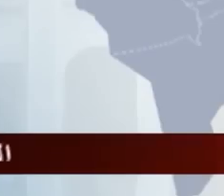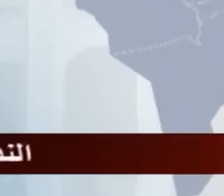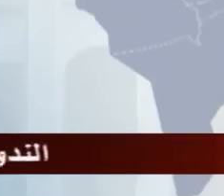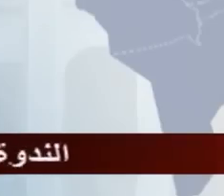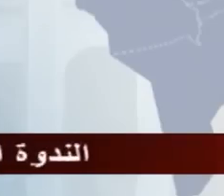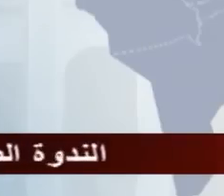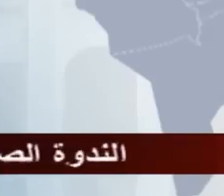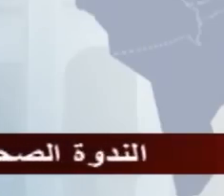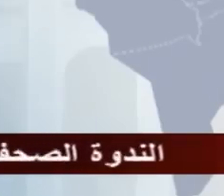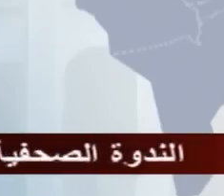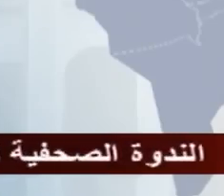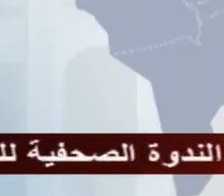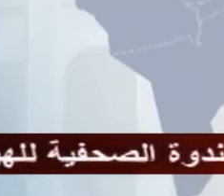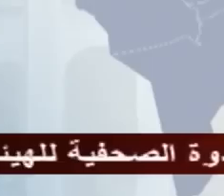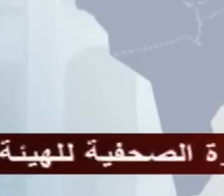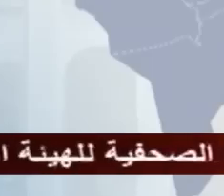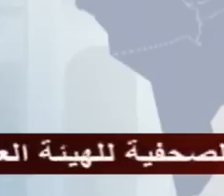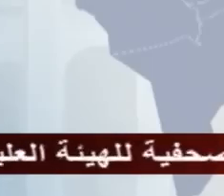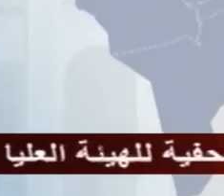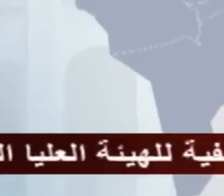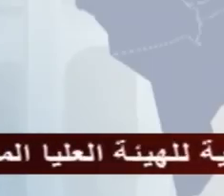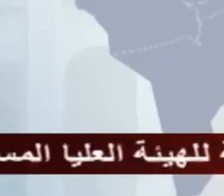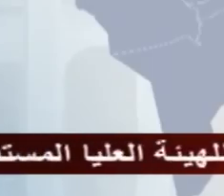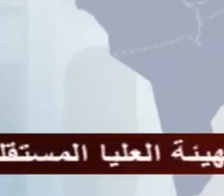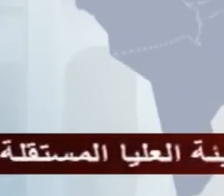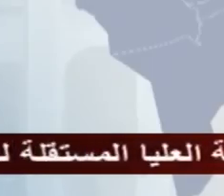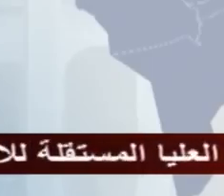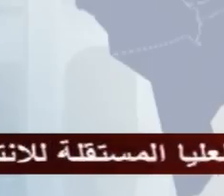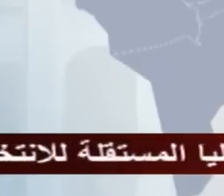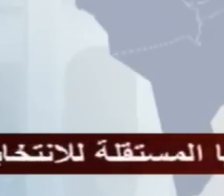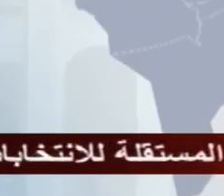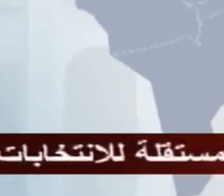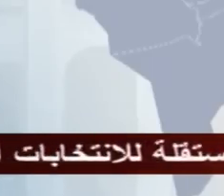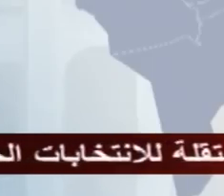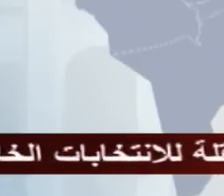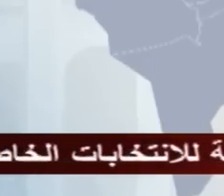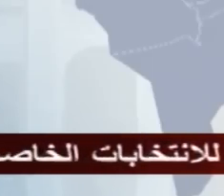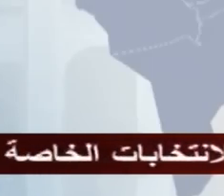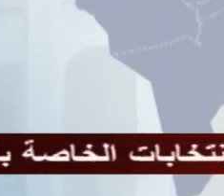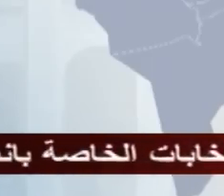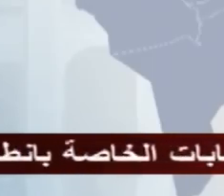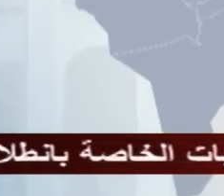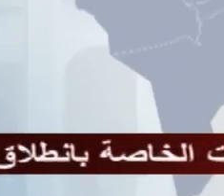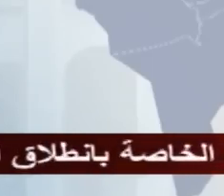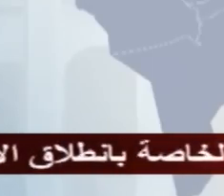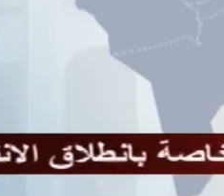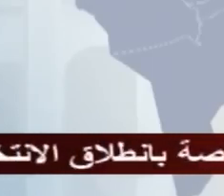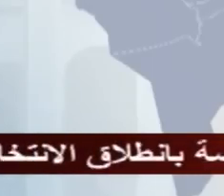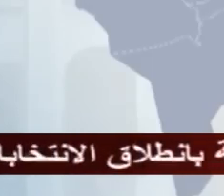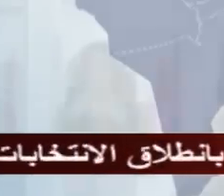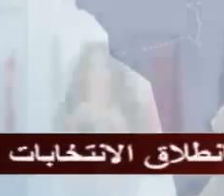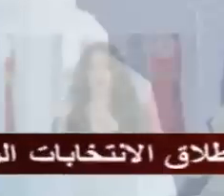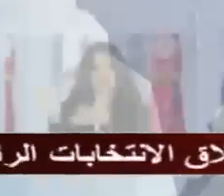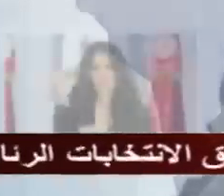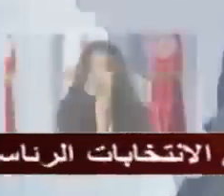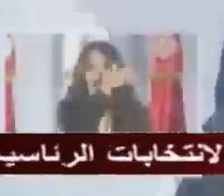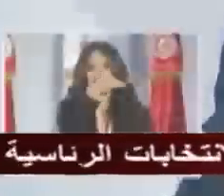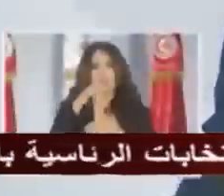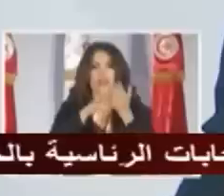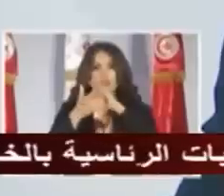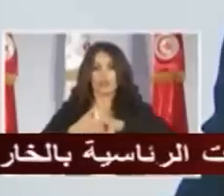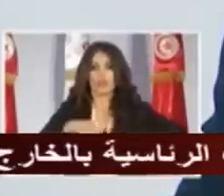ومائه وثلاثه وثلاثين الناخب والامريكيه وبقيه دول العالم على فيهم